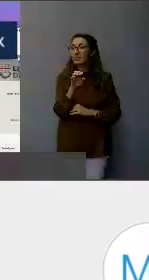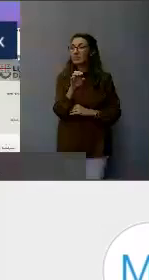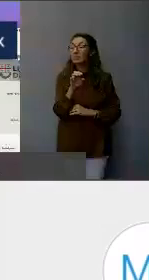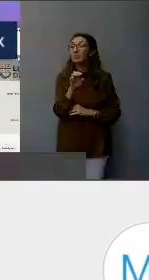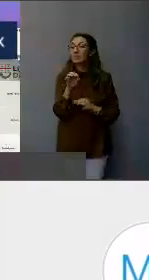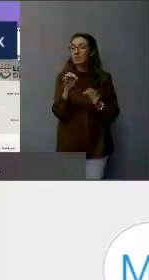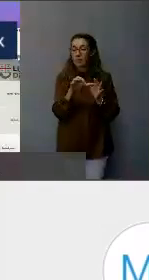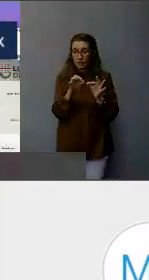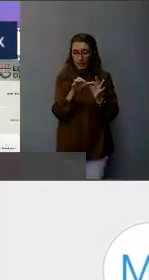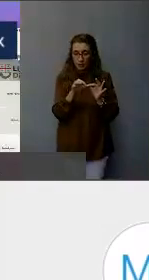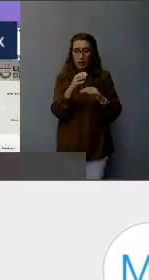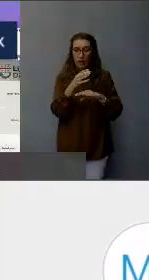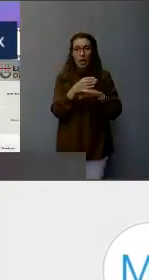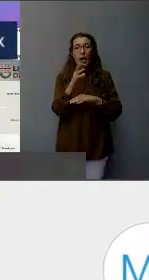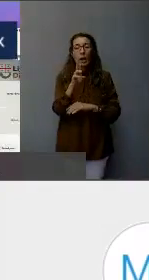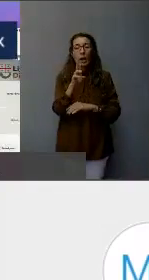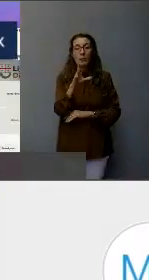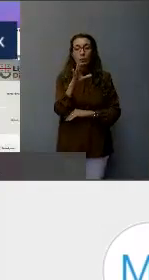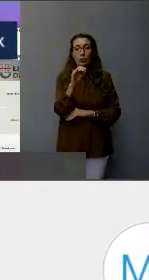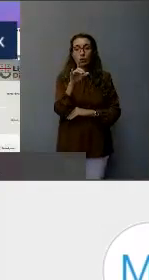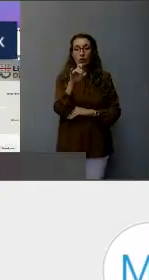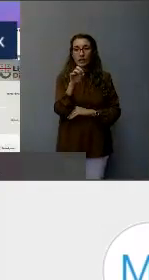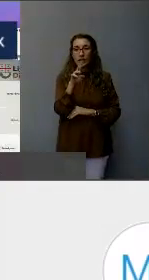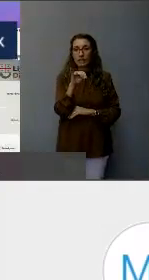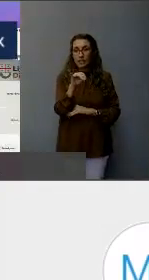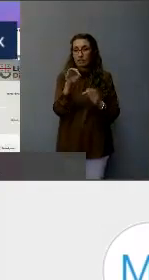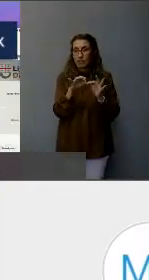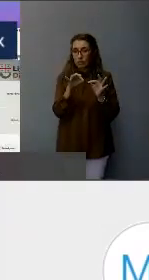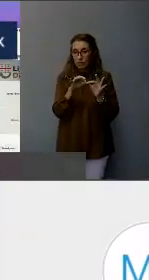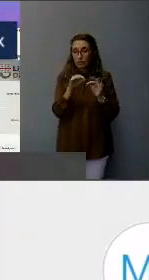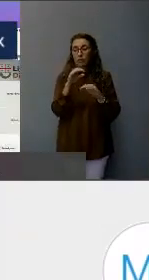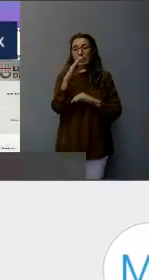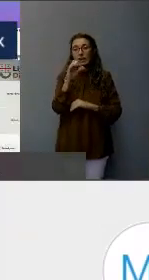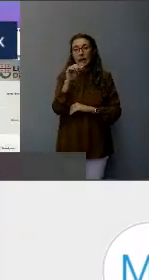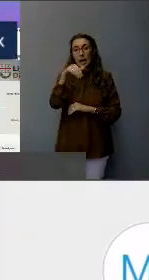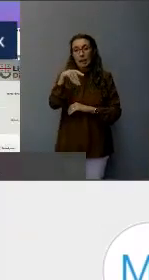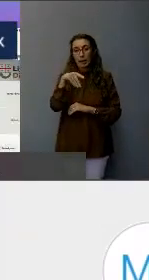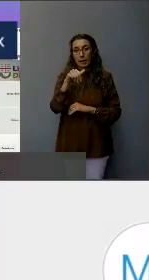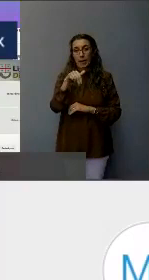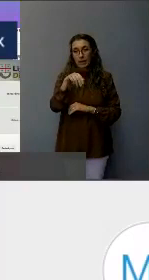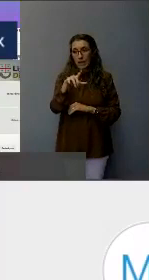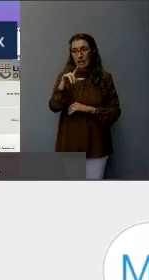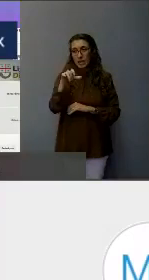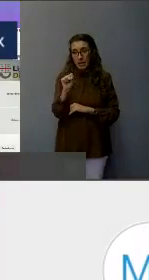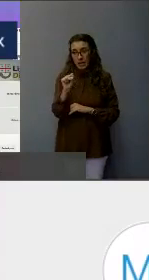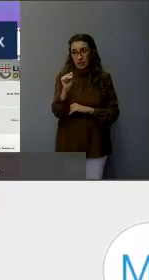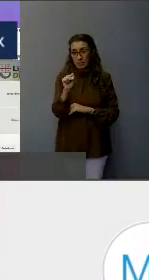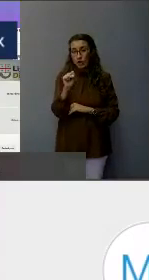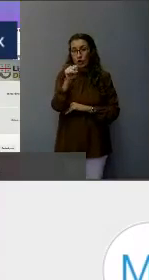la signora consigliera bruccoleri consigliere campanella